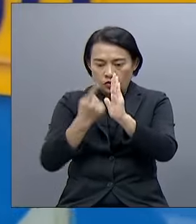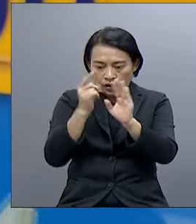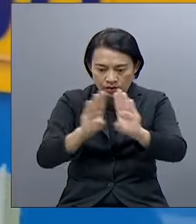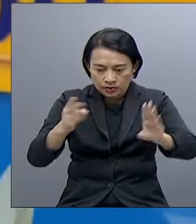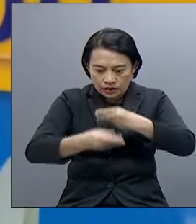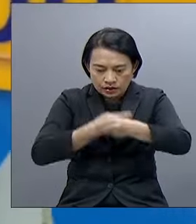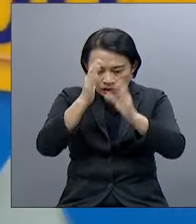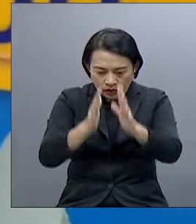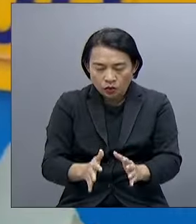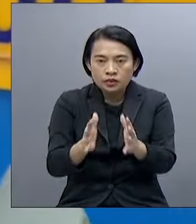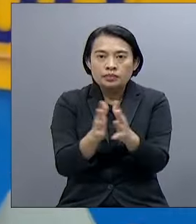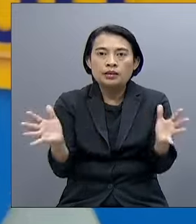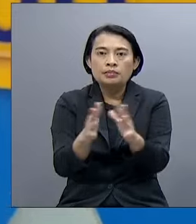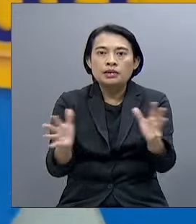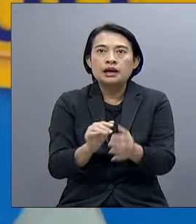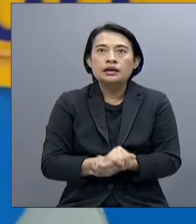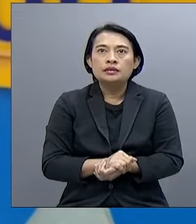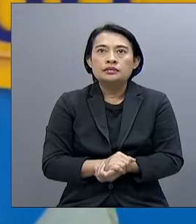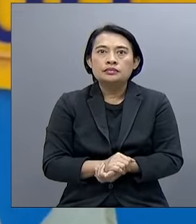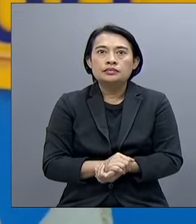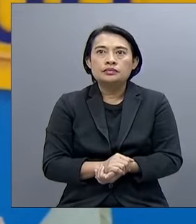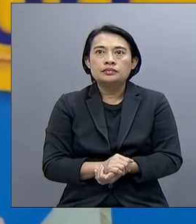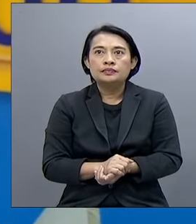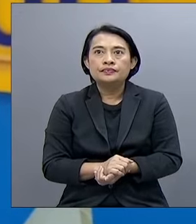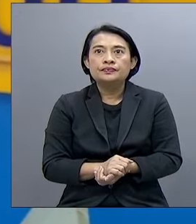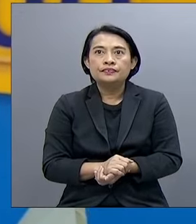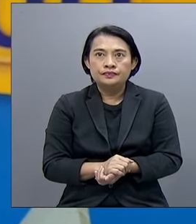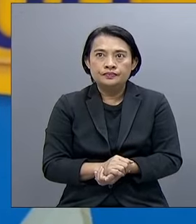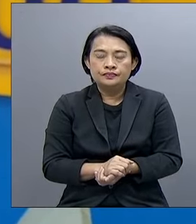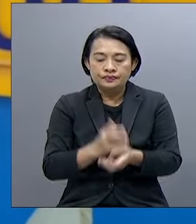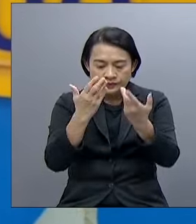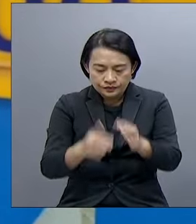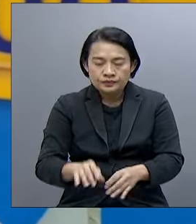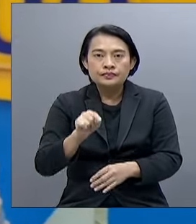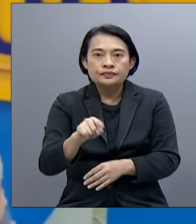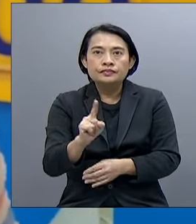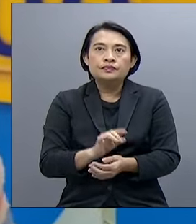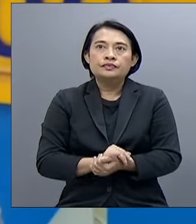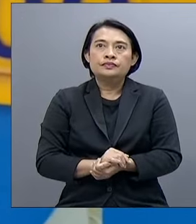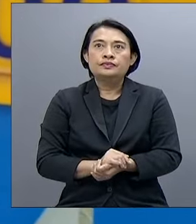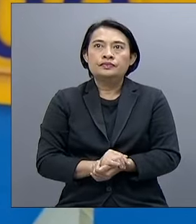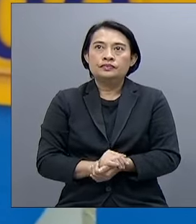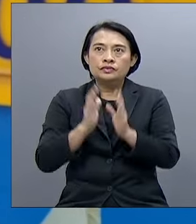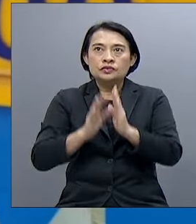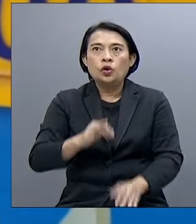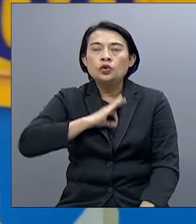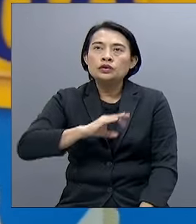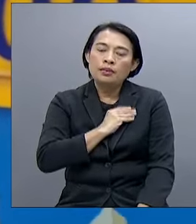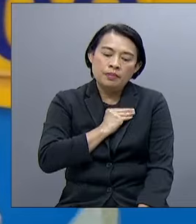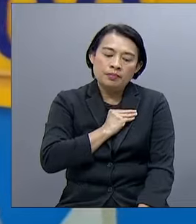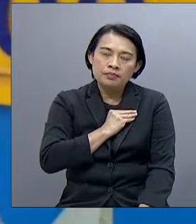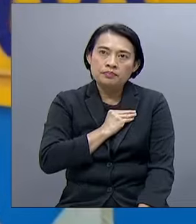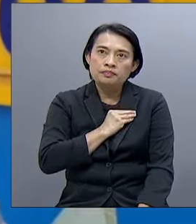าก แล้วช่วงมันจะเป็นช่วงแบบว่าคนแบบว่าตื่นเต้นที่แบบมาซื้อหว